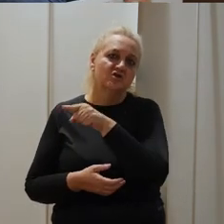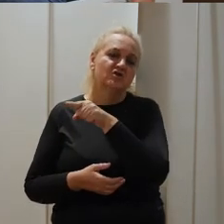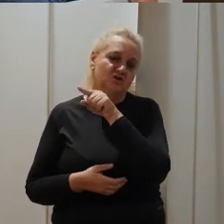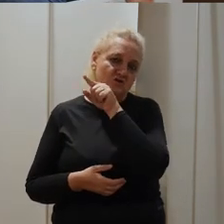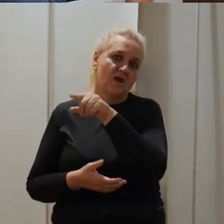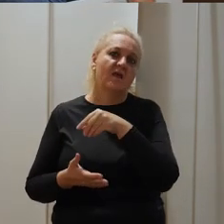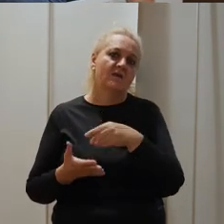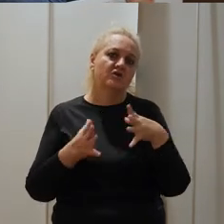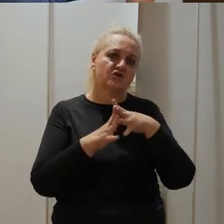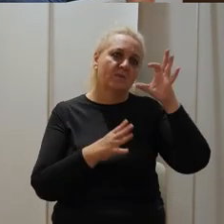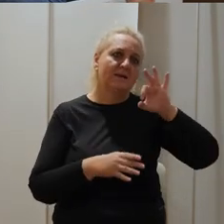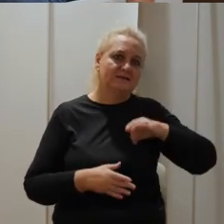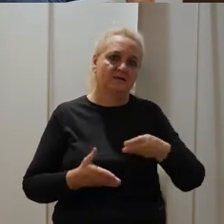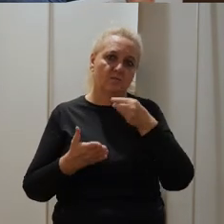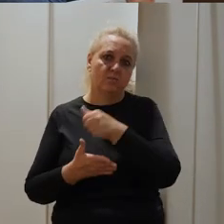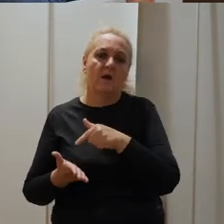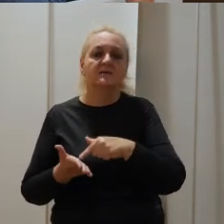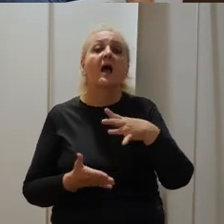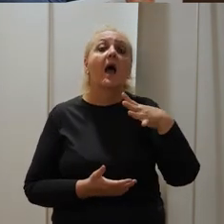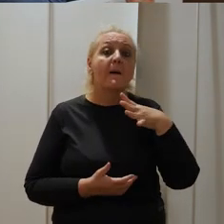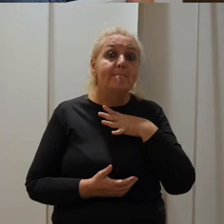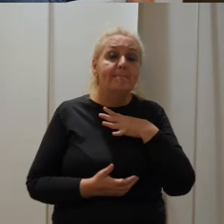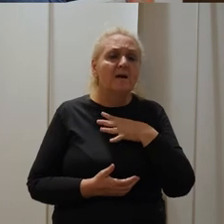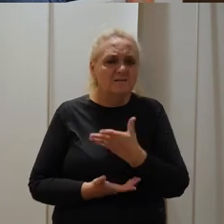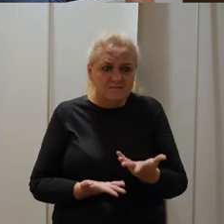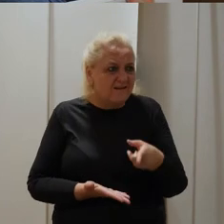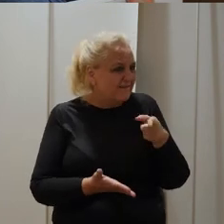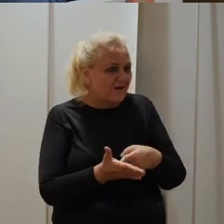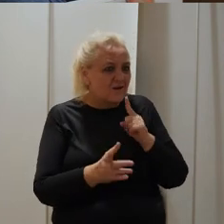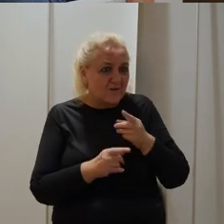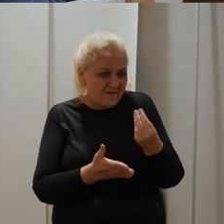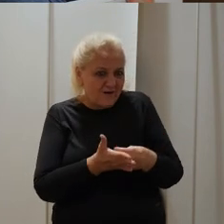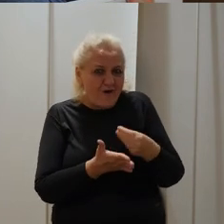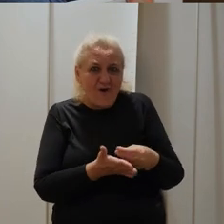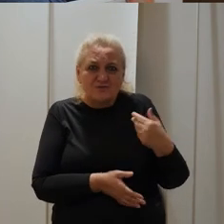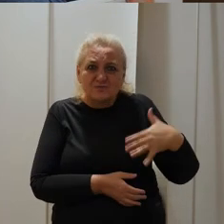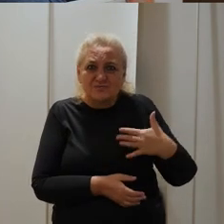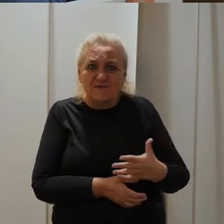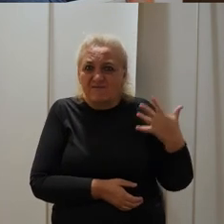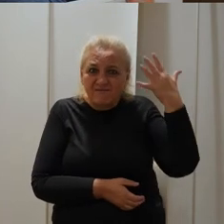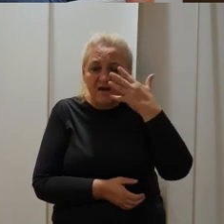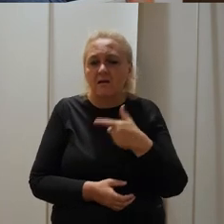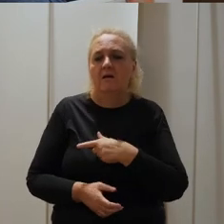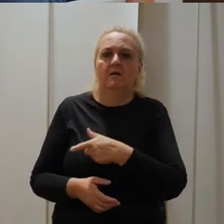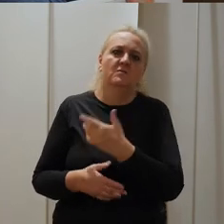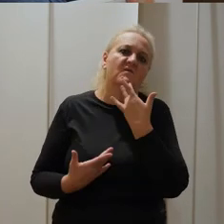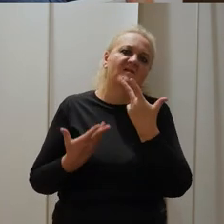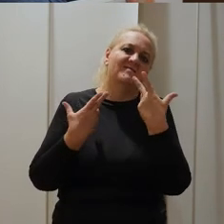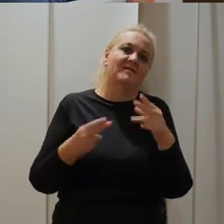prostu na opłatę stoiska. Ale rozmawiałam potem Pawłą o tym, mówię, stary, przecież te ceny są w ogóle jakieś dziwne z kosmosu. O